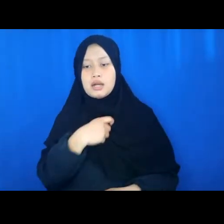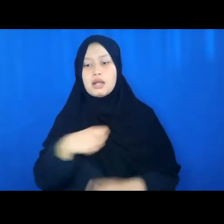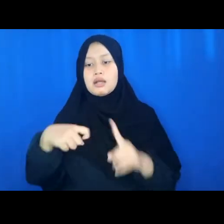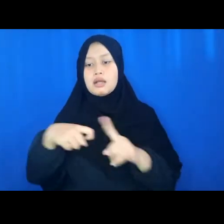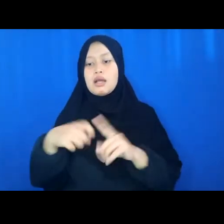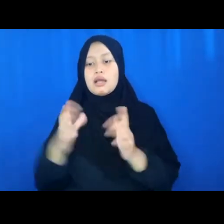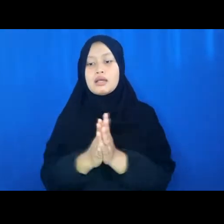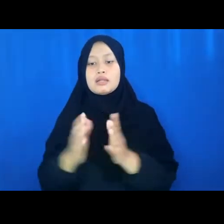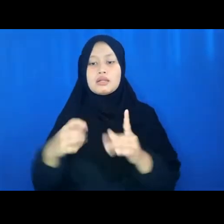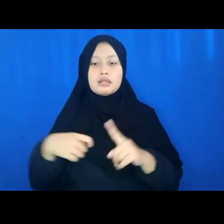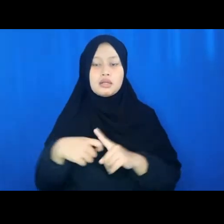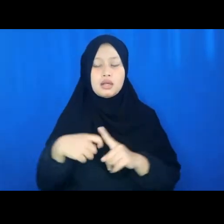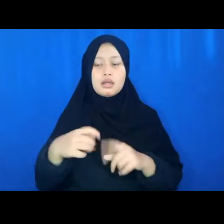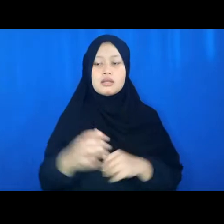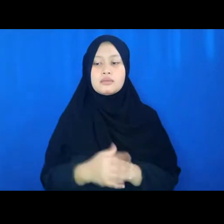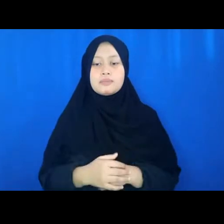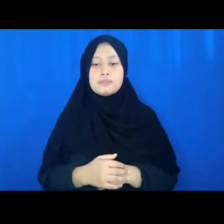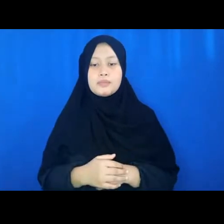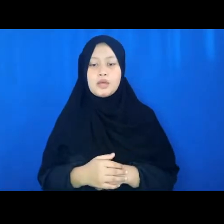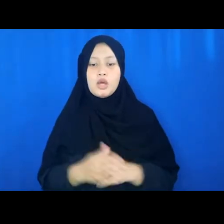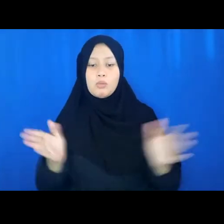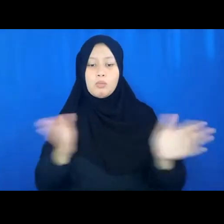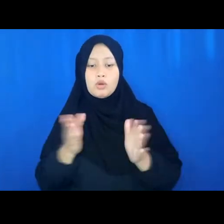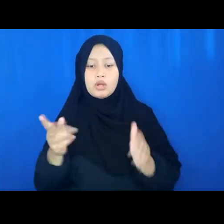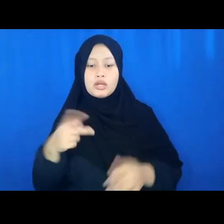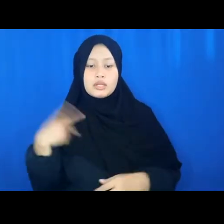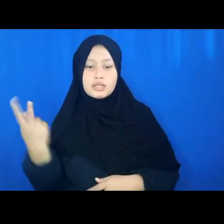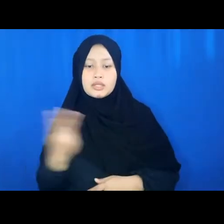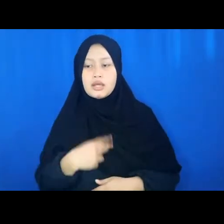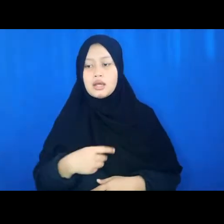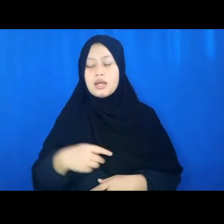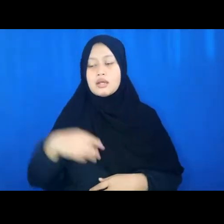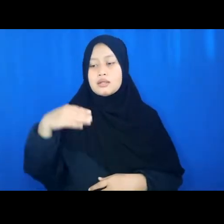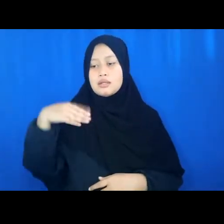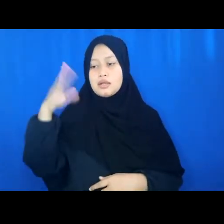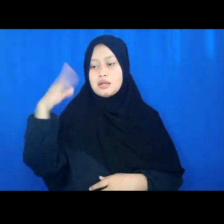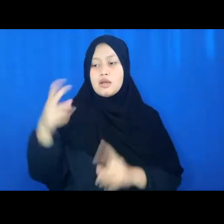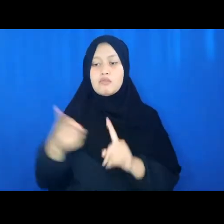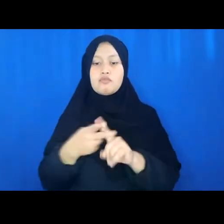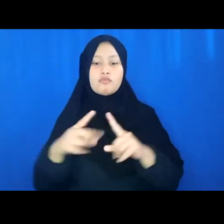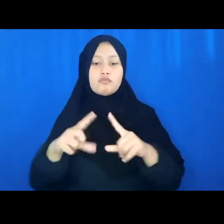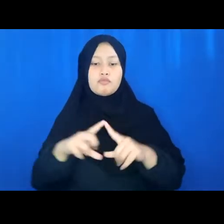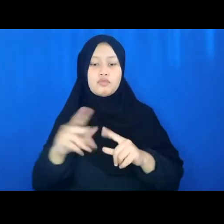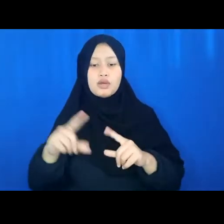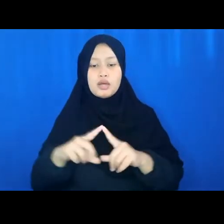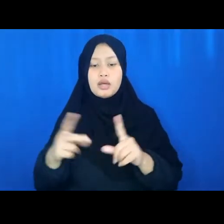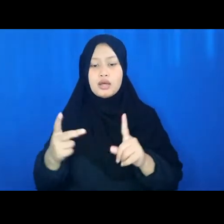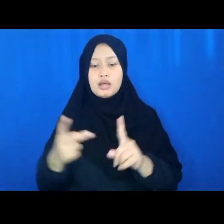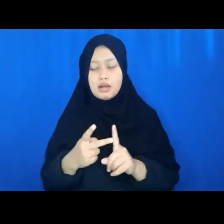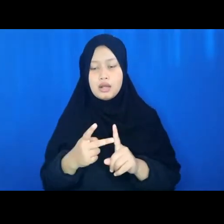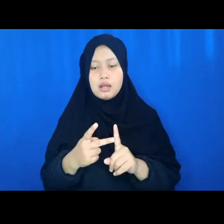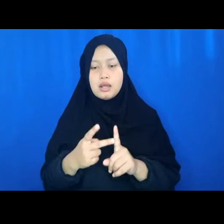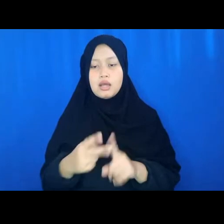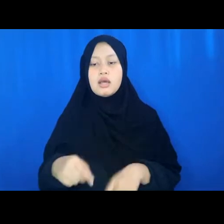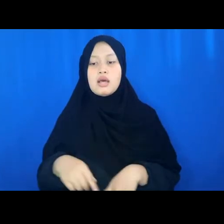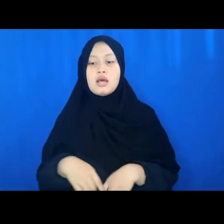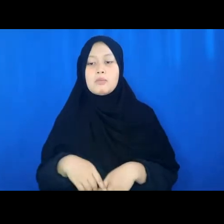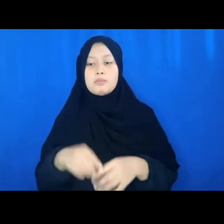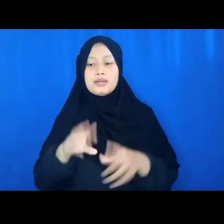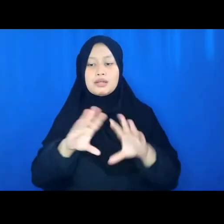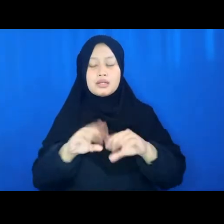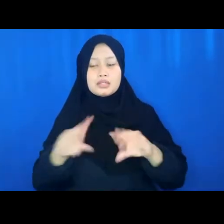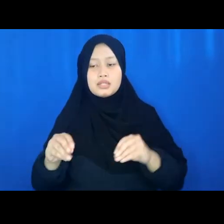serta moderator kita yaitu Mbak Farah Purwaningrum selaku Partnership and community